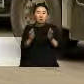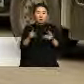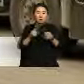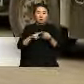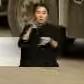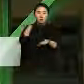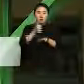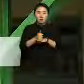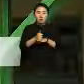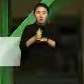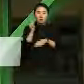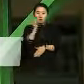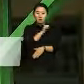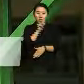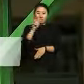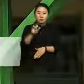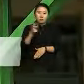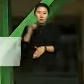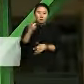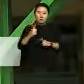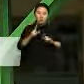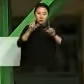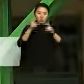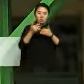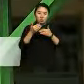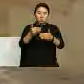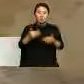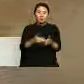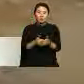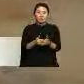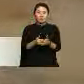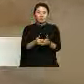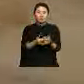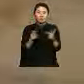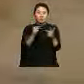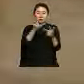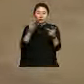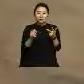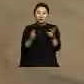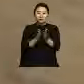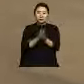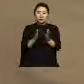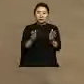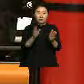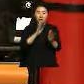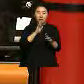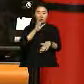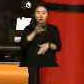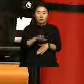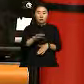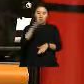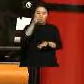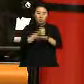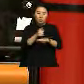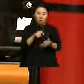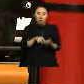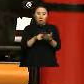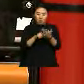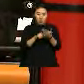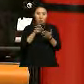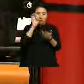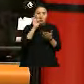대한 마지막 변론이 지난달 27일 진행됐습니다. 그리고 지난 7월에 시행한 현장 검증의 결과도